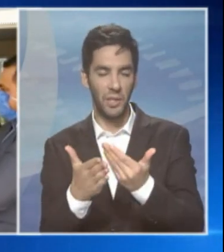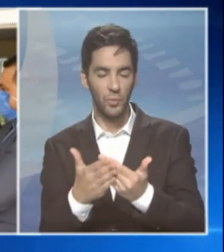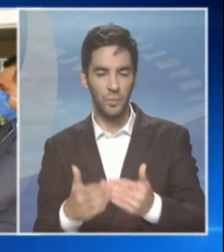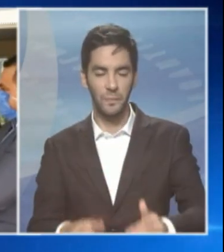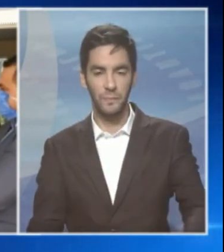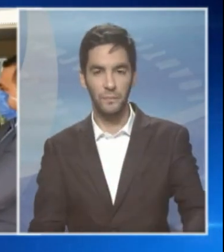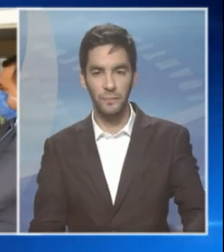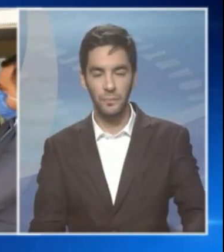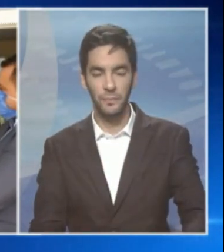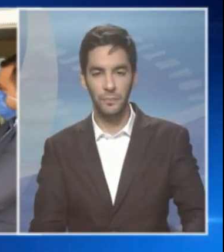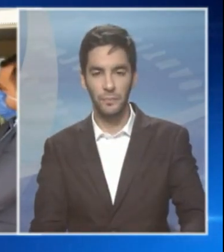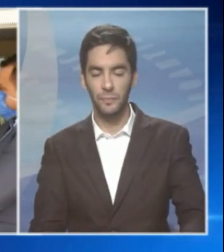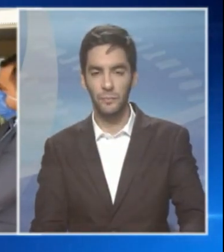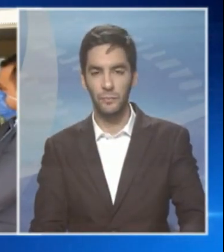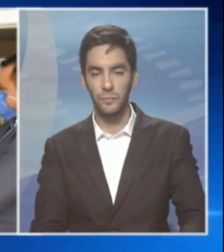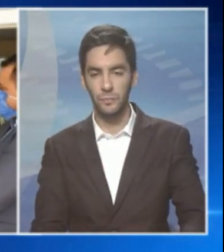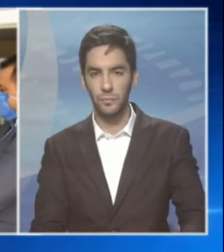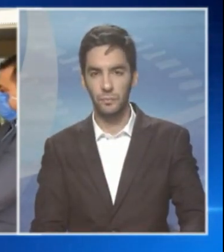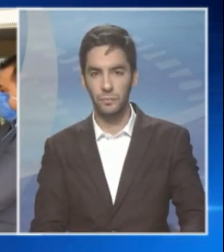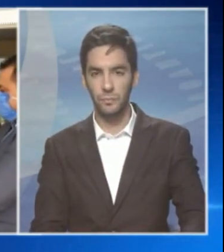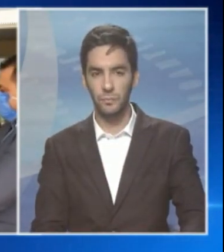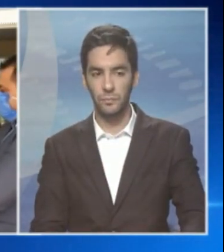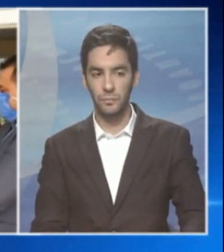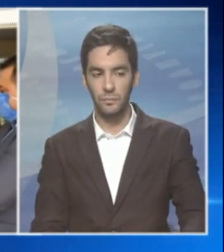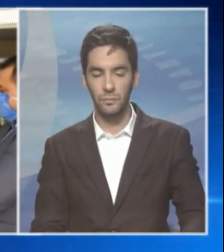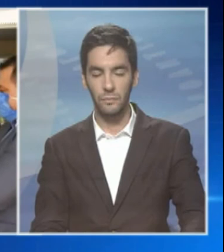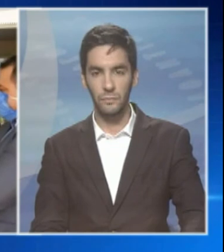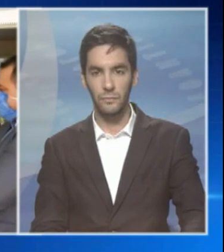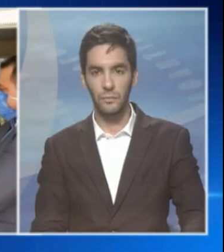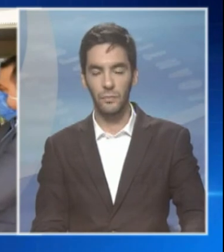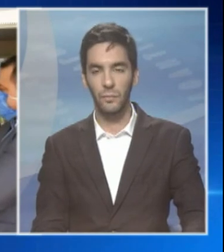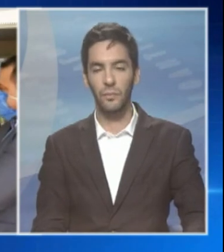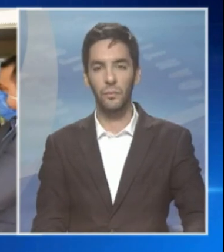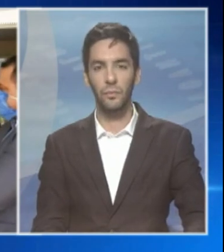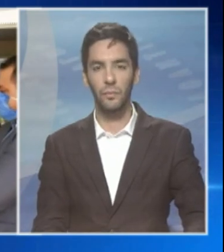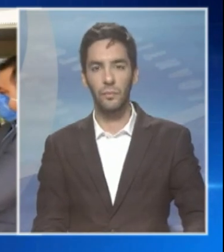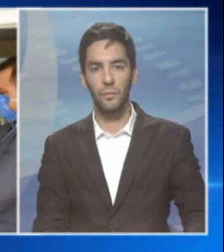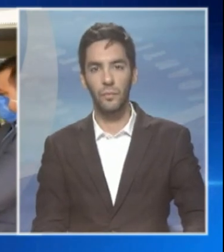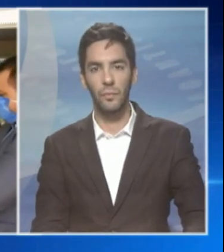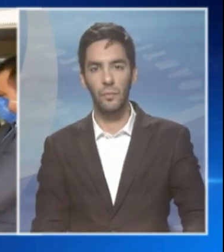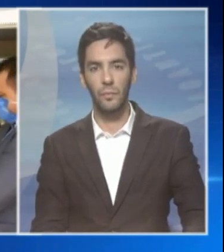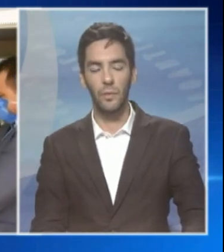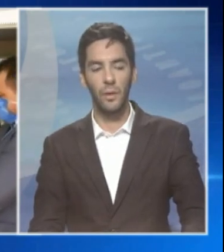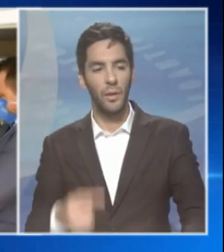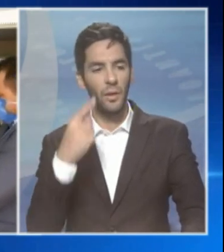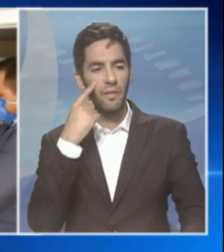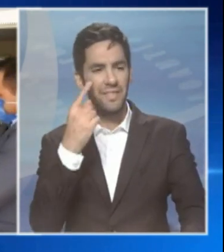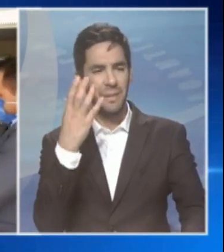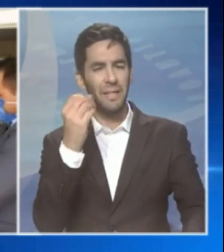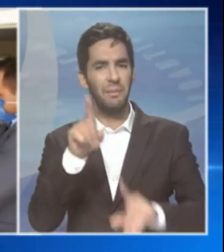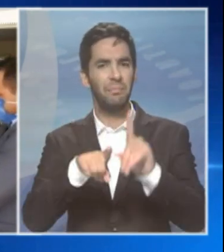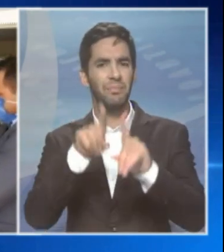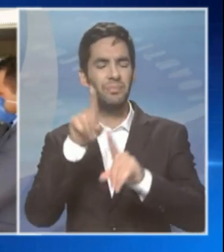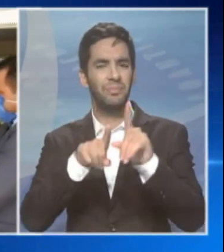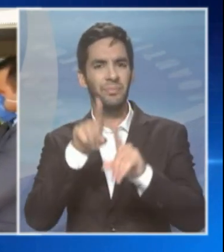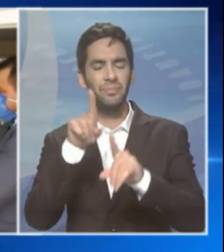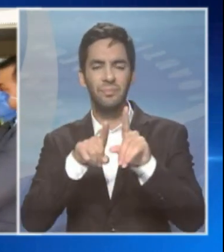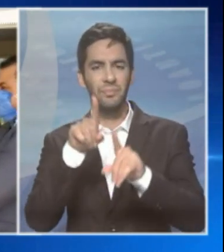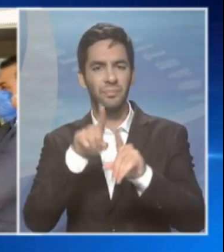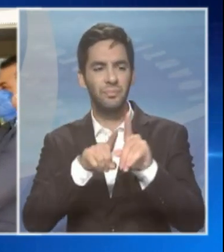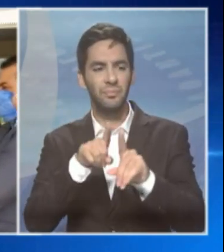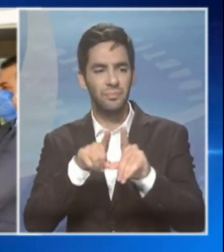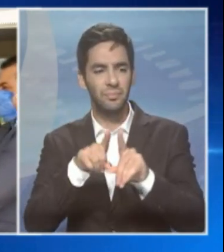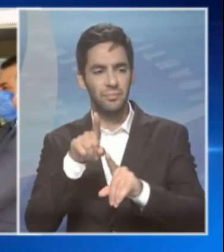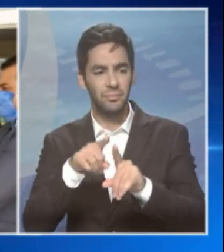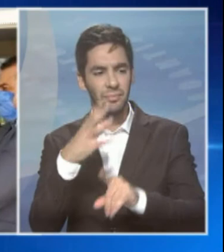διαπιστώσει αυτόν τον καιρό και υπάρχουν δυστυχώς κάποιες περιπτώσεις, υπάρχουν ορισμένα